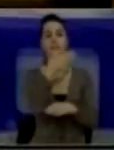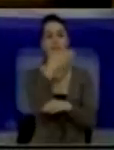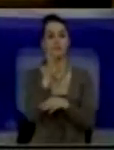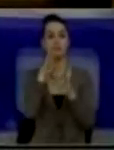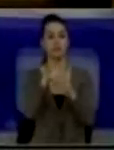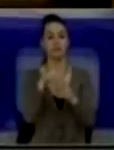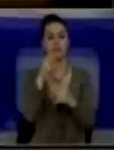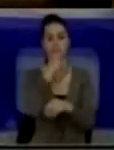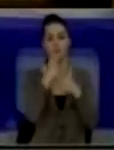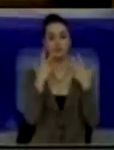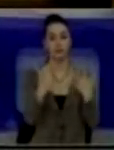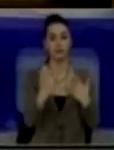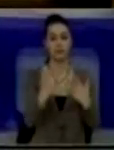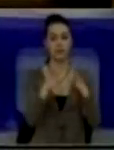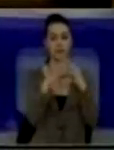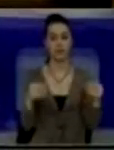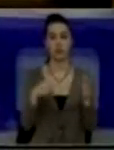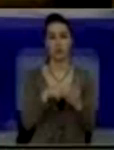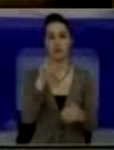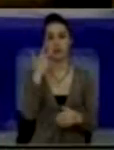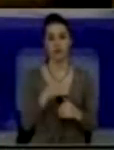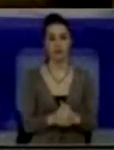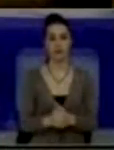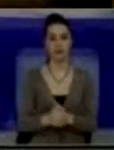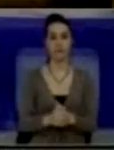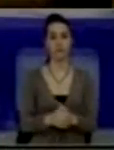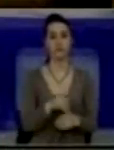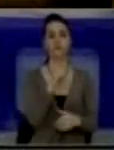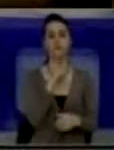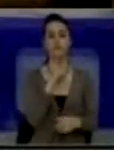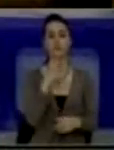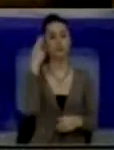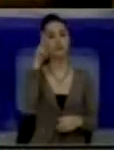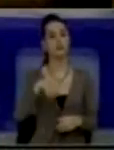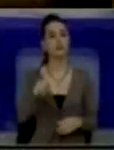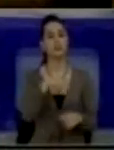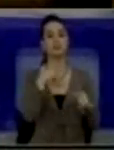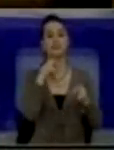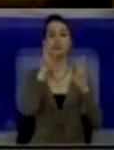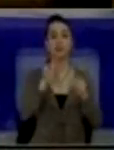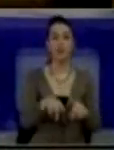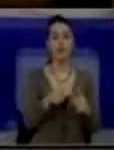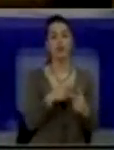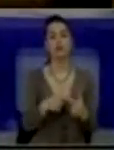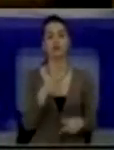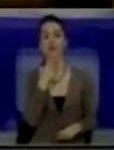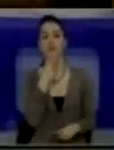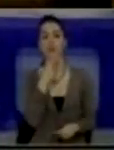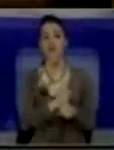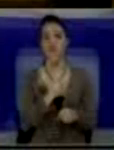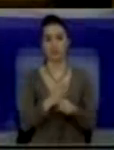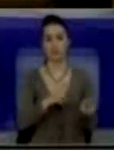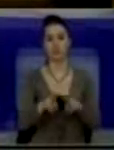me 28 mars 2013. I panjohur është vetëm fakti se a do të bëni detyrën tuaj si